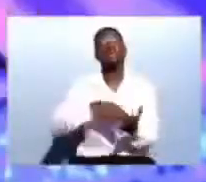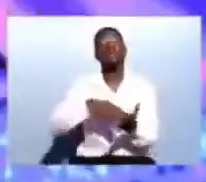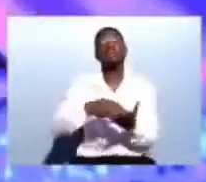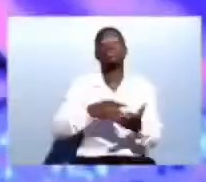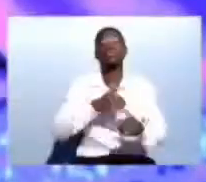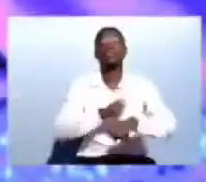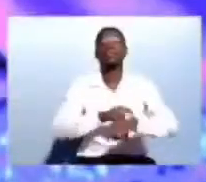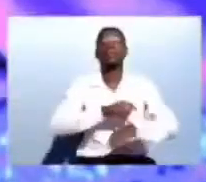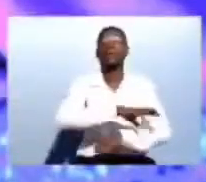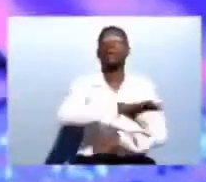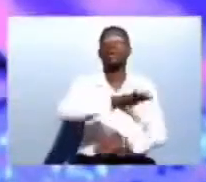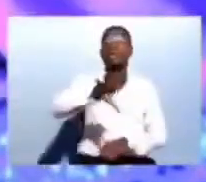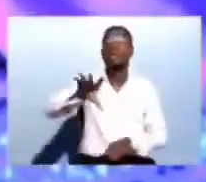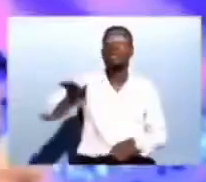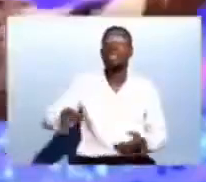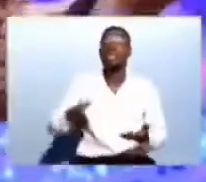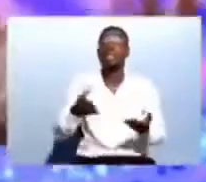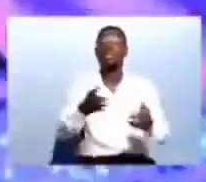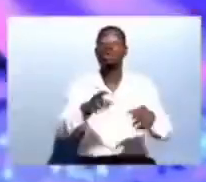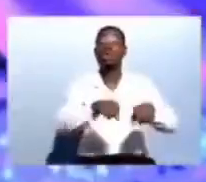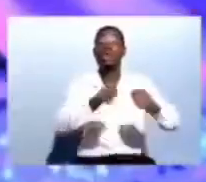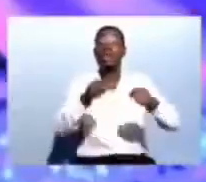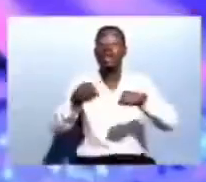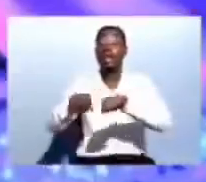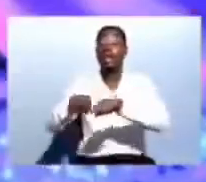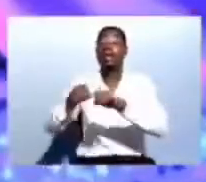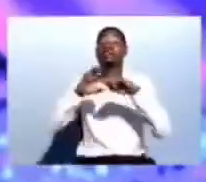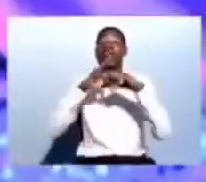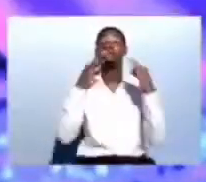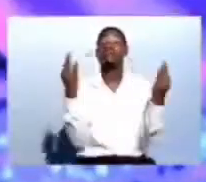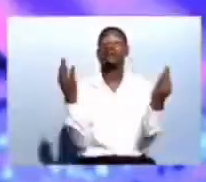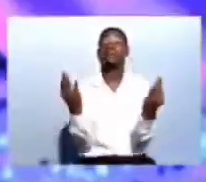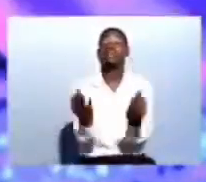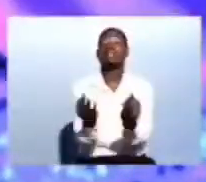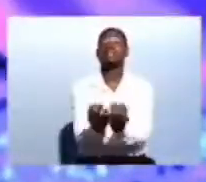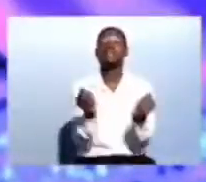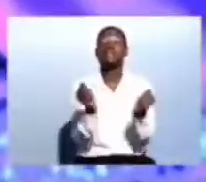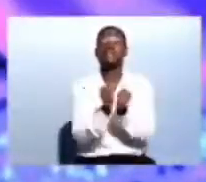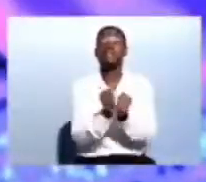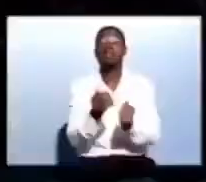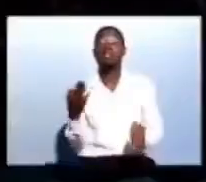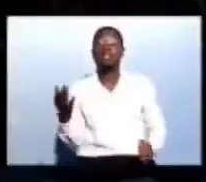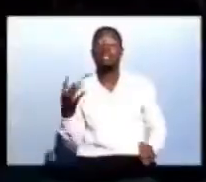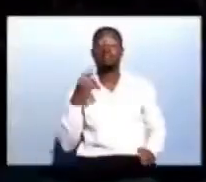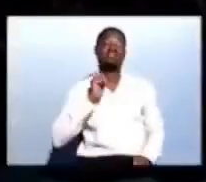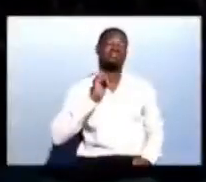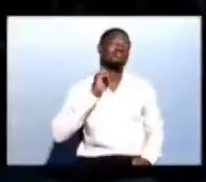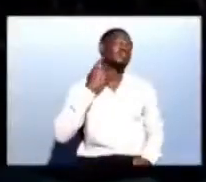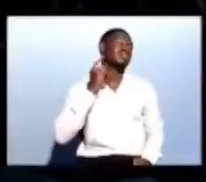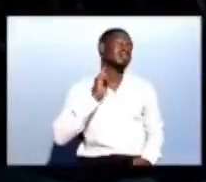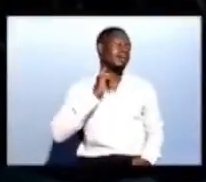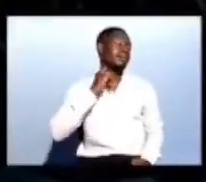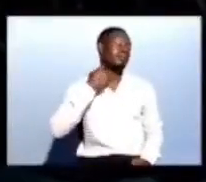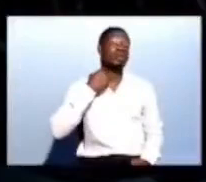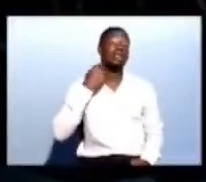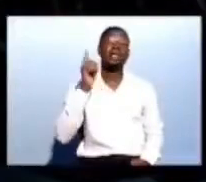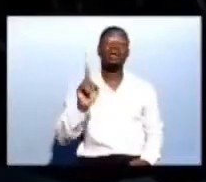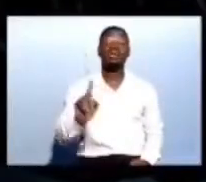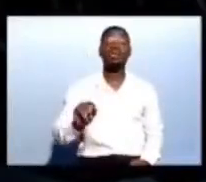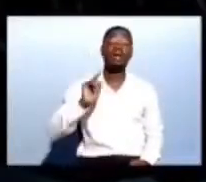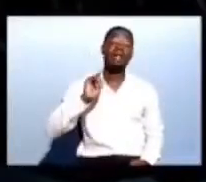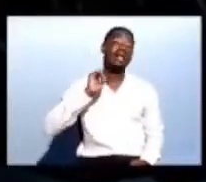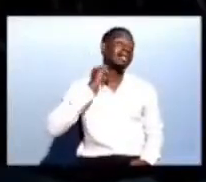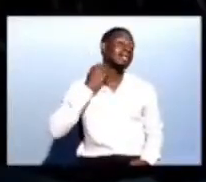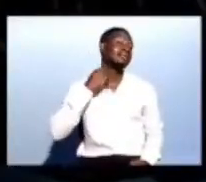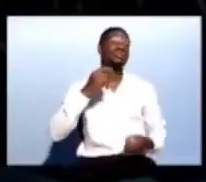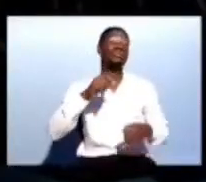muda wote. Kwa hiyo hiyo nayo inaharibu familia. Na jambo jingine, kiburi. Kuwa na